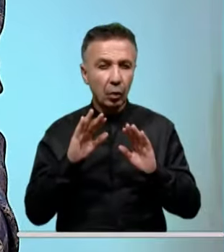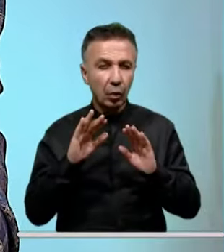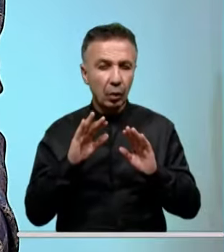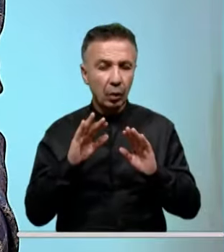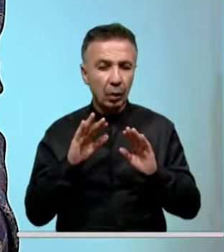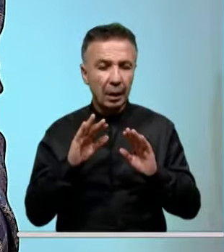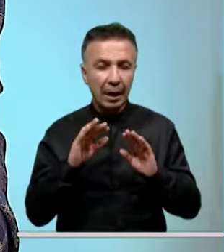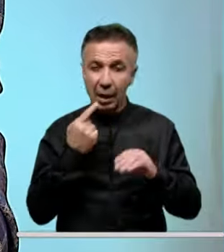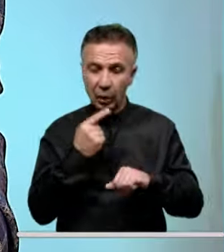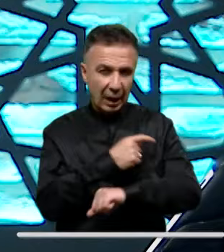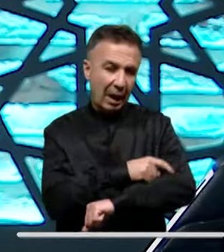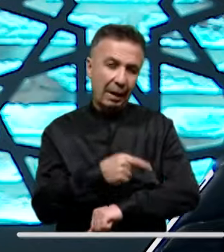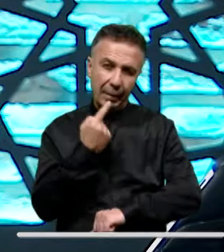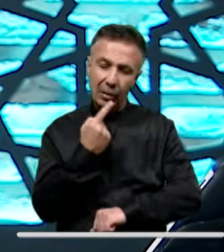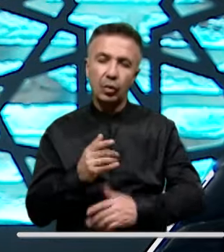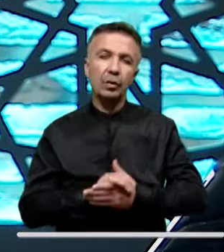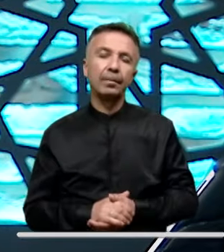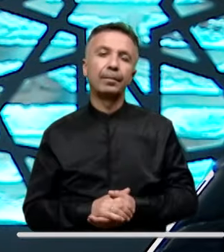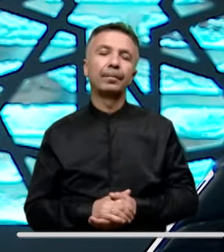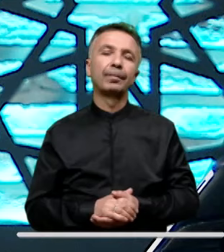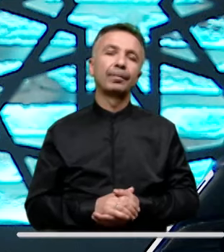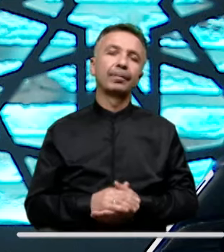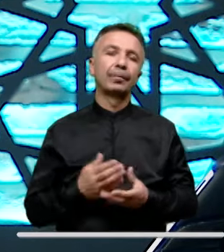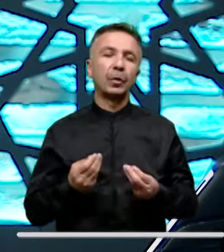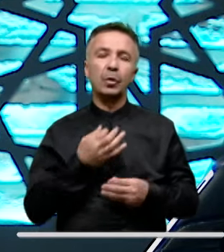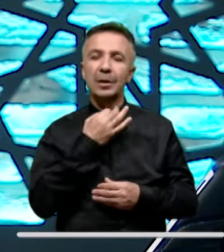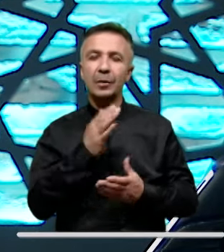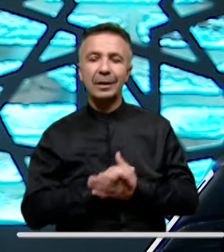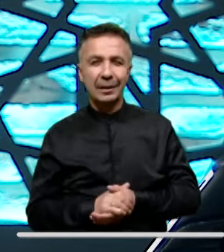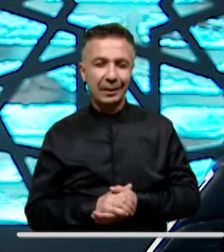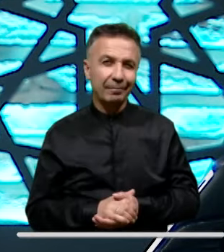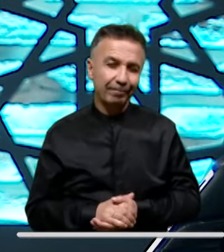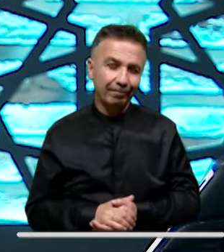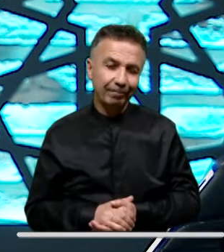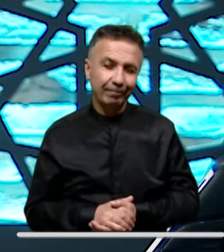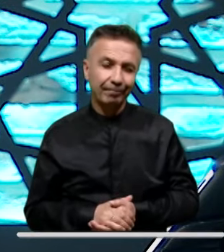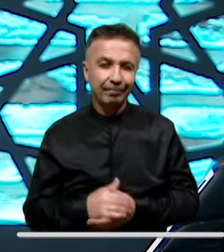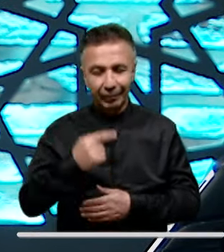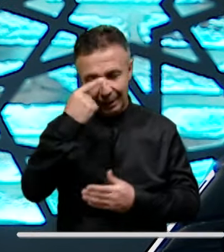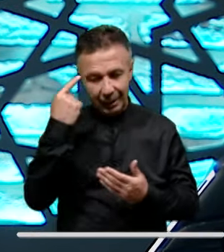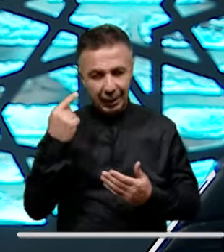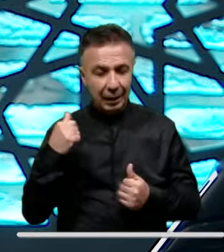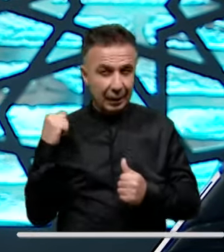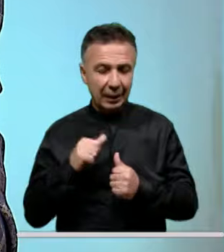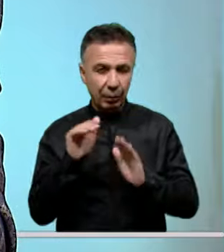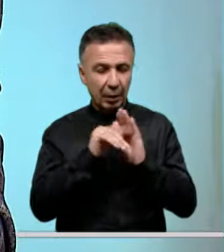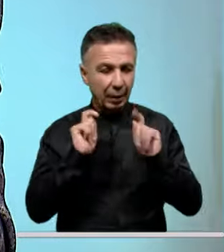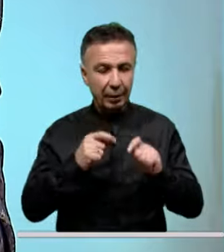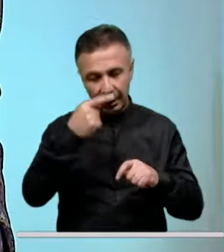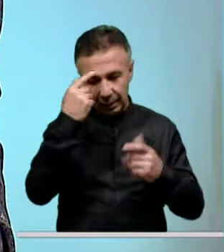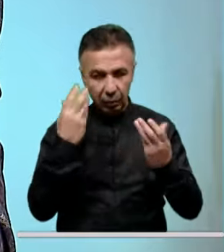net olarak ifade ederiz. Peki, hocam çok teşekkür ederiz. Allah razı olsun, müstefit olduk. İnşallah tekrar program yapmak nasip